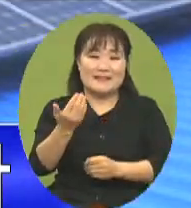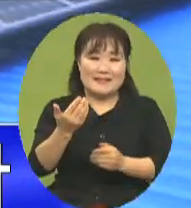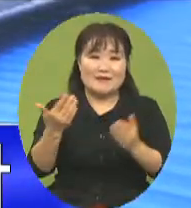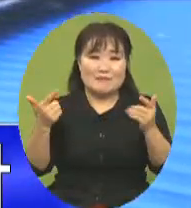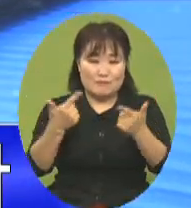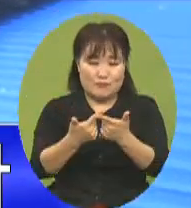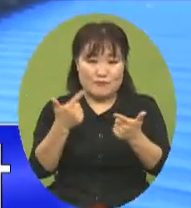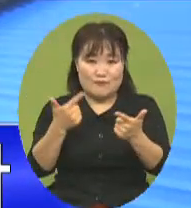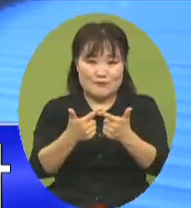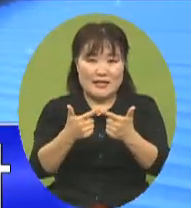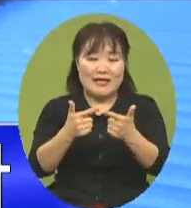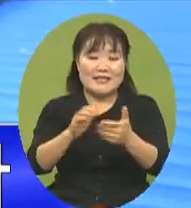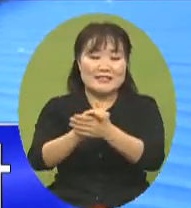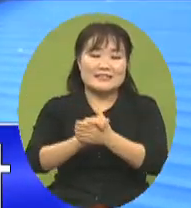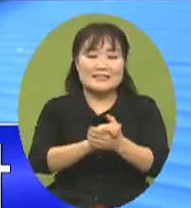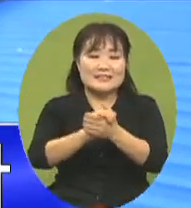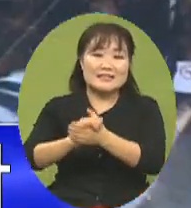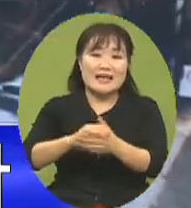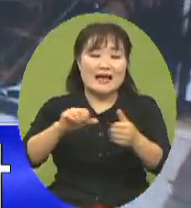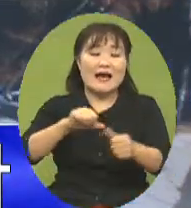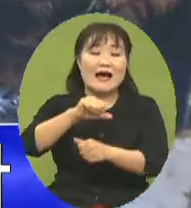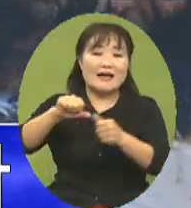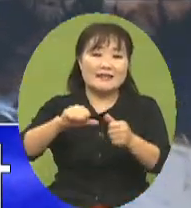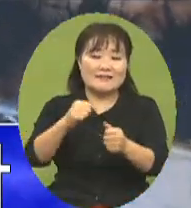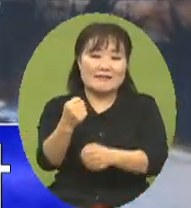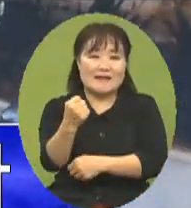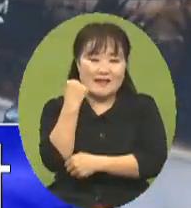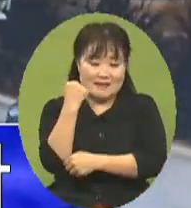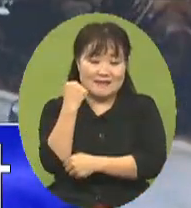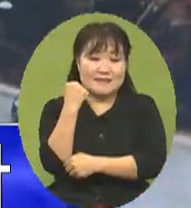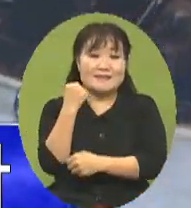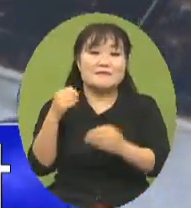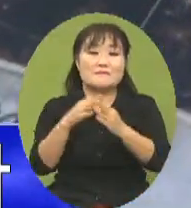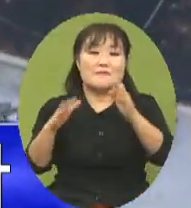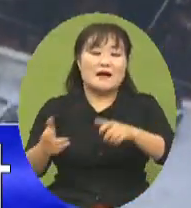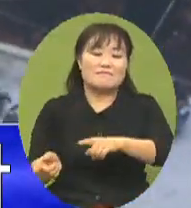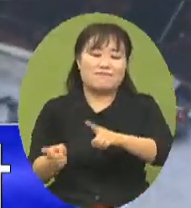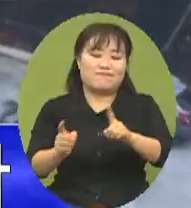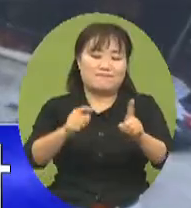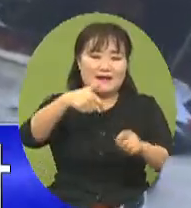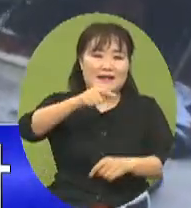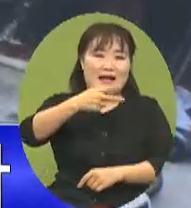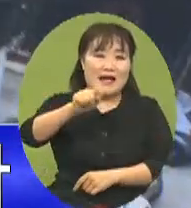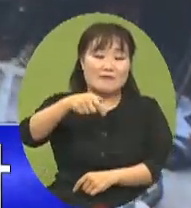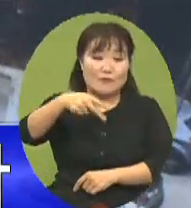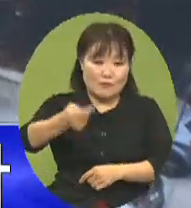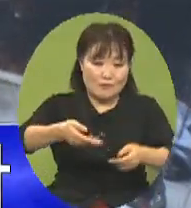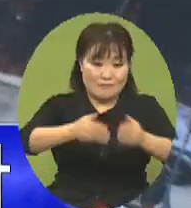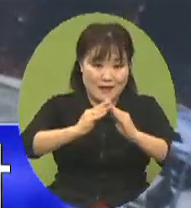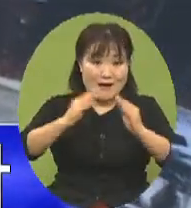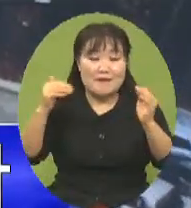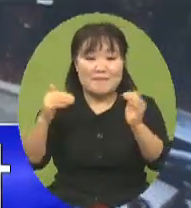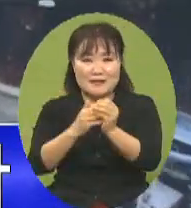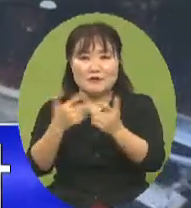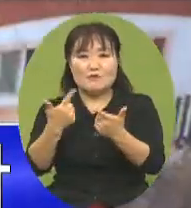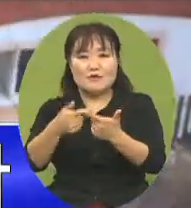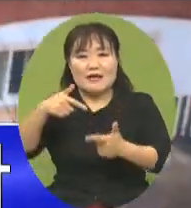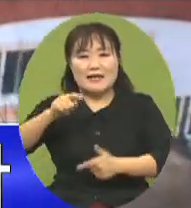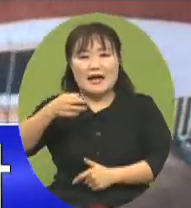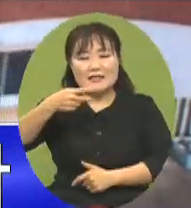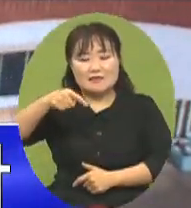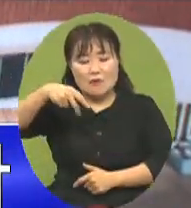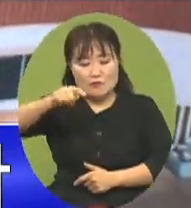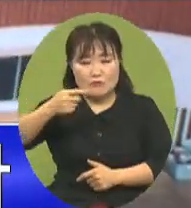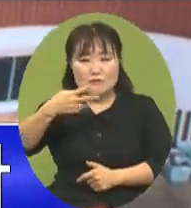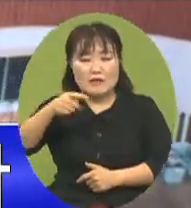에너지 마을이 더욱 늘어납니다. 지난해 가덕도 일원에 친환경 에너지 자립 마을이 준공된 데 이어 부산 강서구